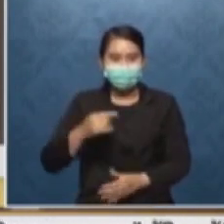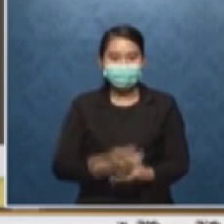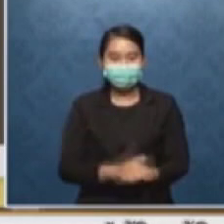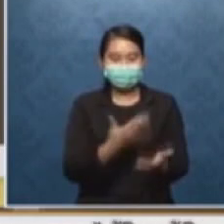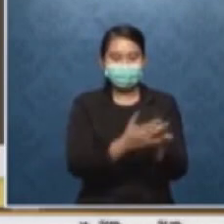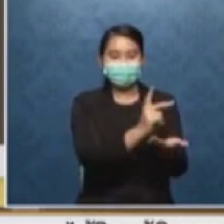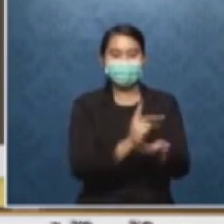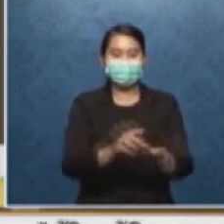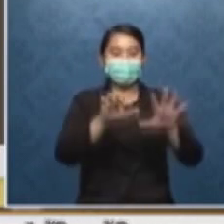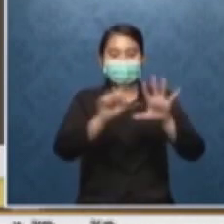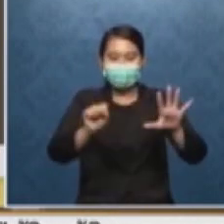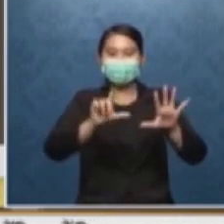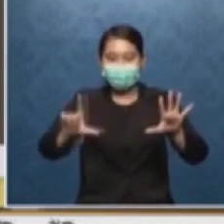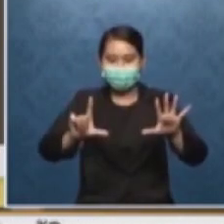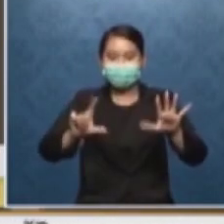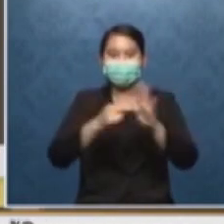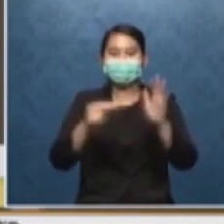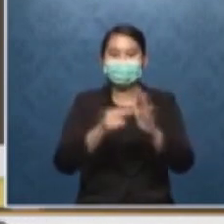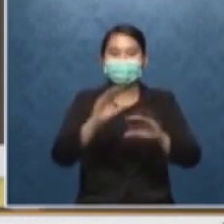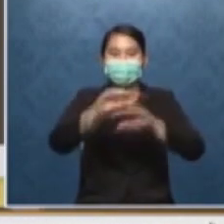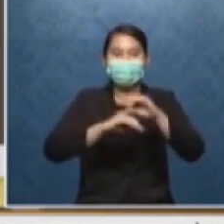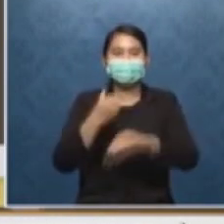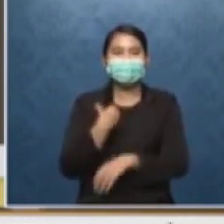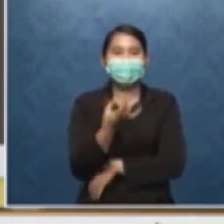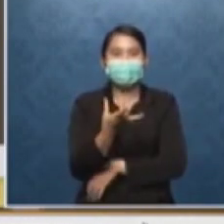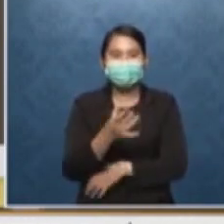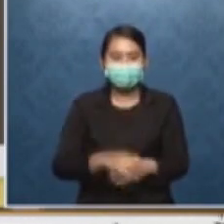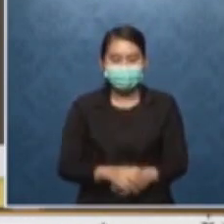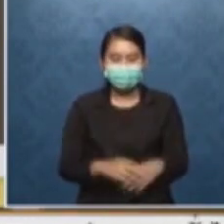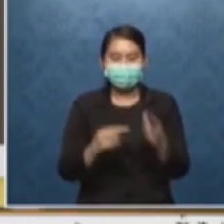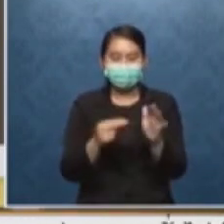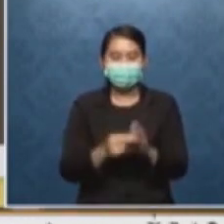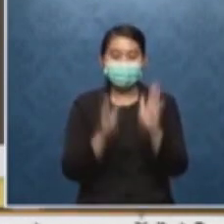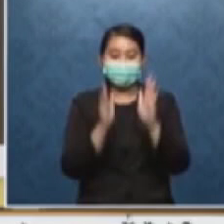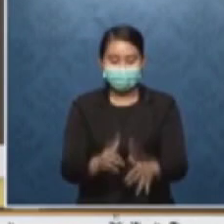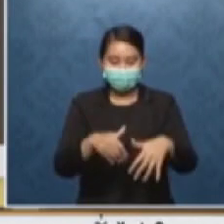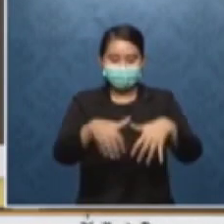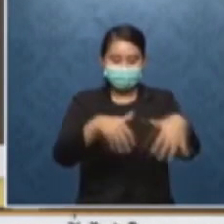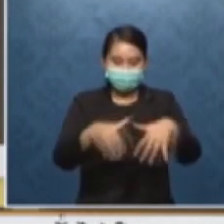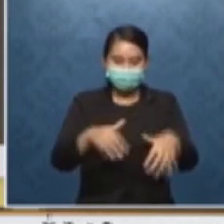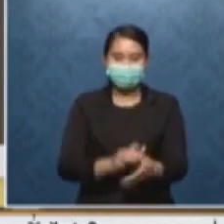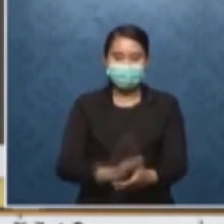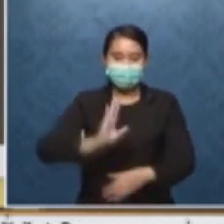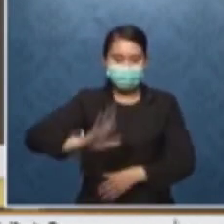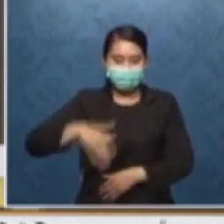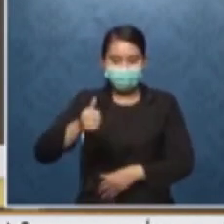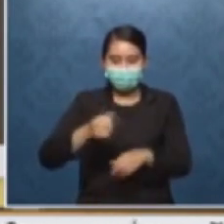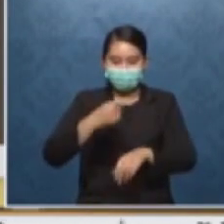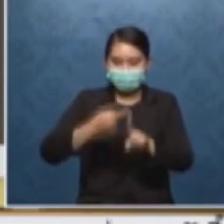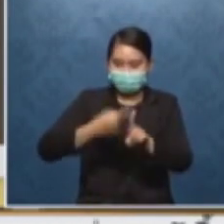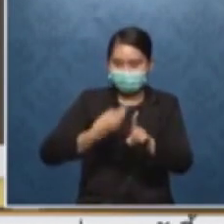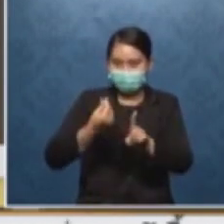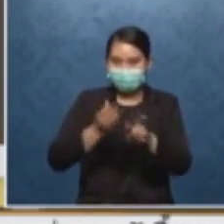เกิดกู้ 5แสนล้านนี้จะมีอะไรเกิดขึ้นหนึ่งพี่น้องประชาชนจะกลับคืนสู่สภาวะปกติภายในกี่เดือนภายในกี่ปี